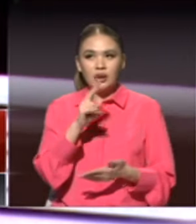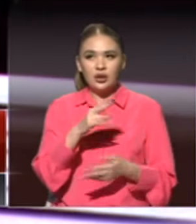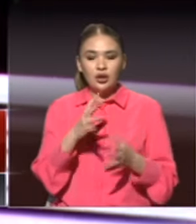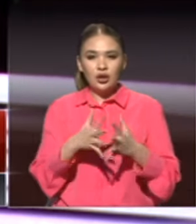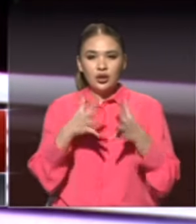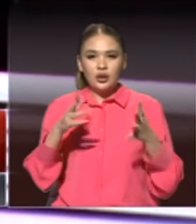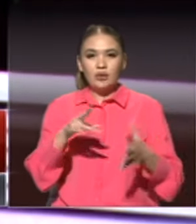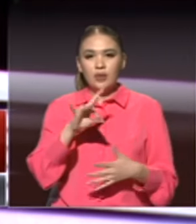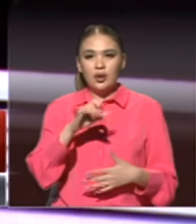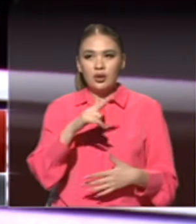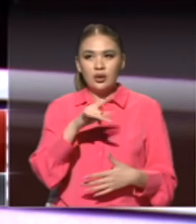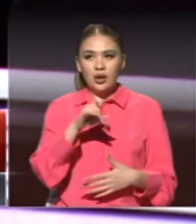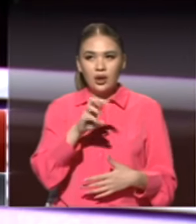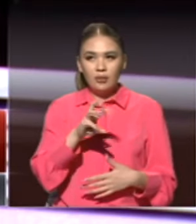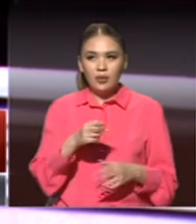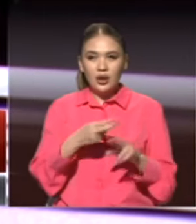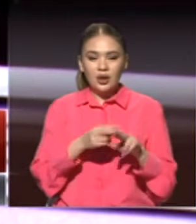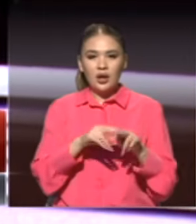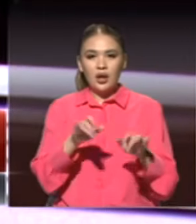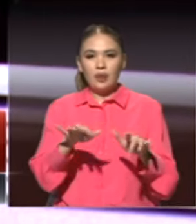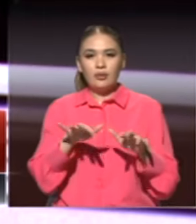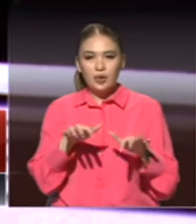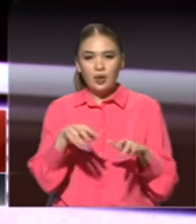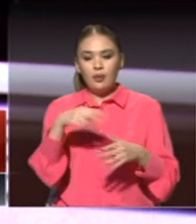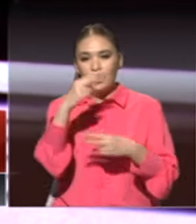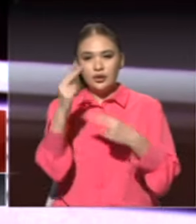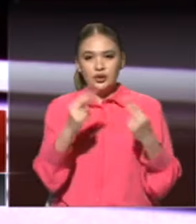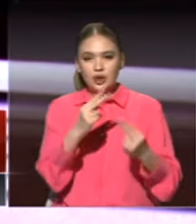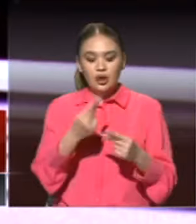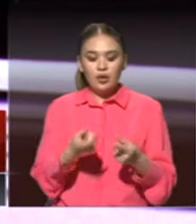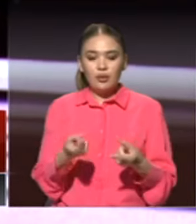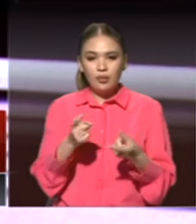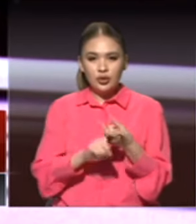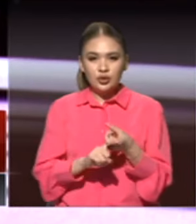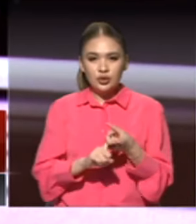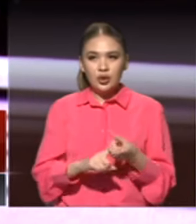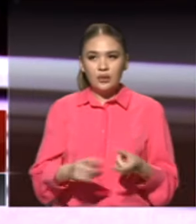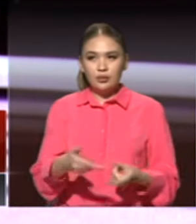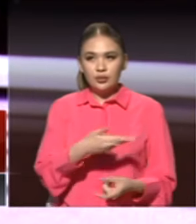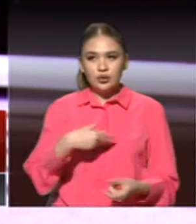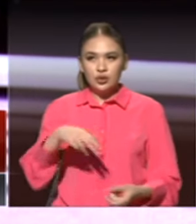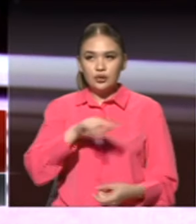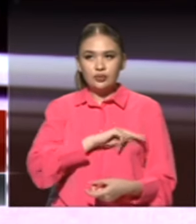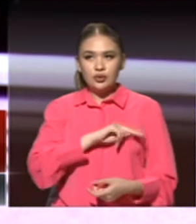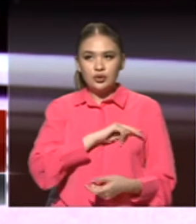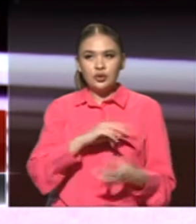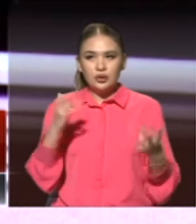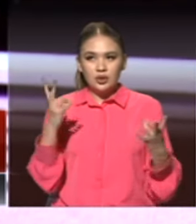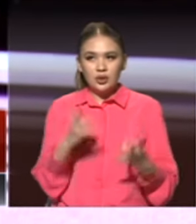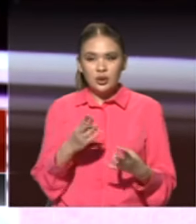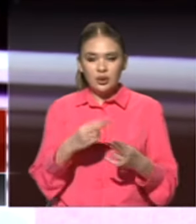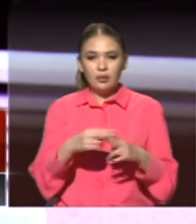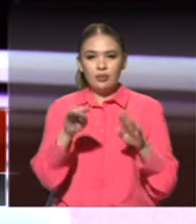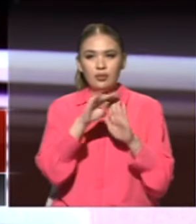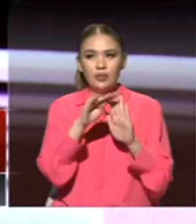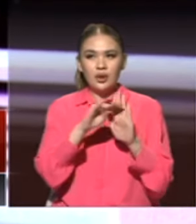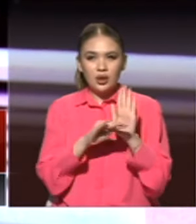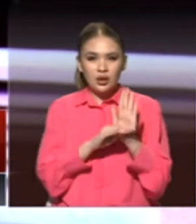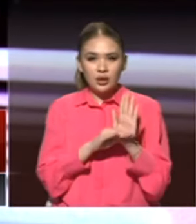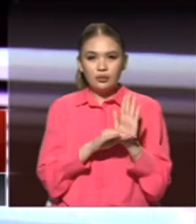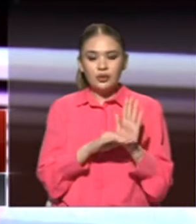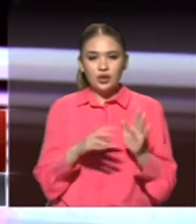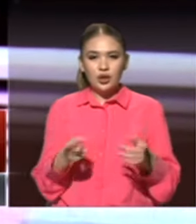программа, біздің математикалық және компьютерлік модельдеу мамандығы бойынша біз жұмыс жасау керек программа жүйе